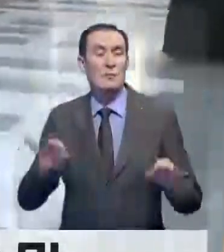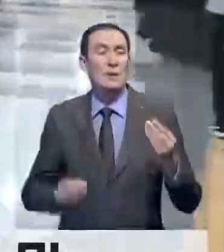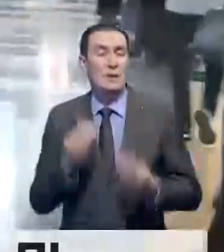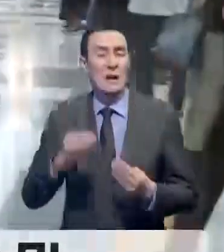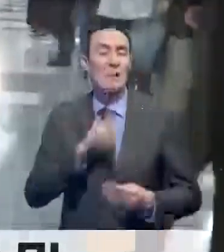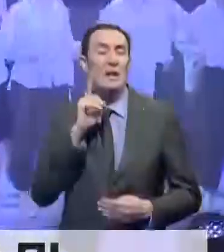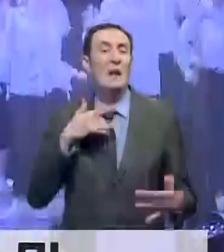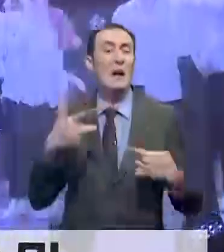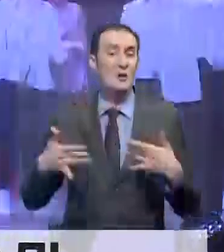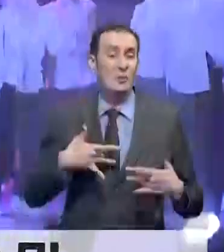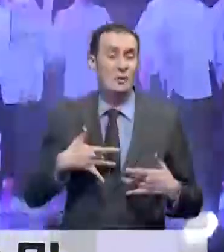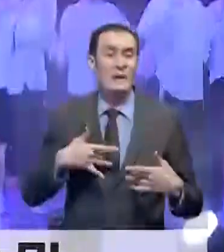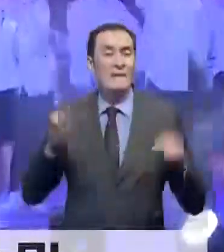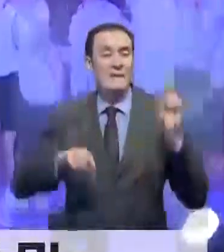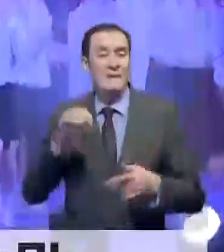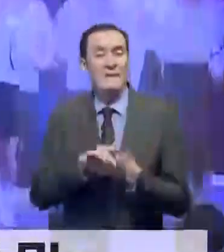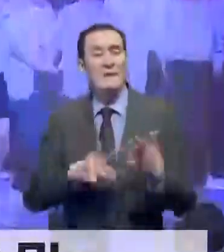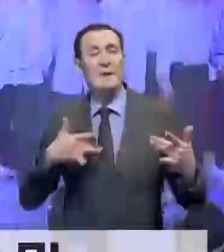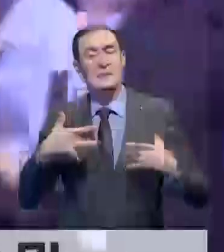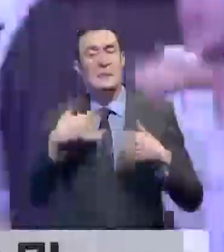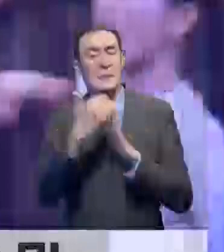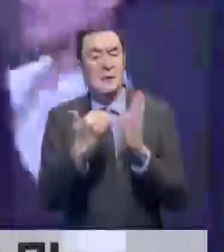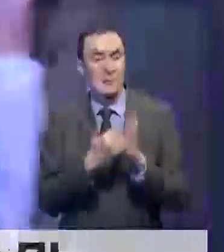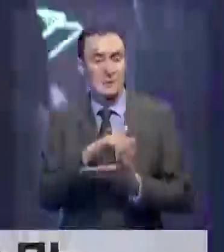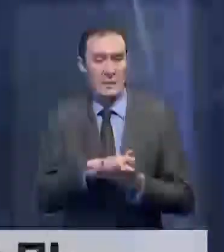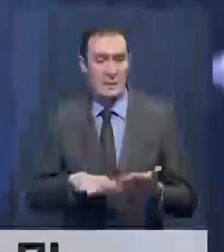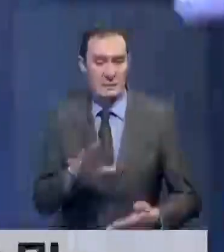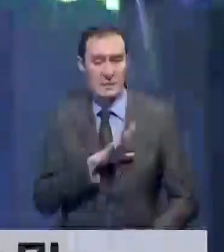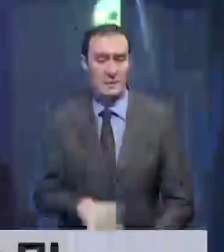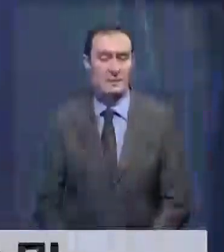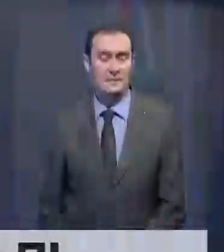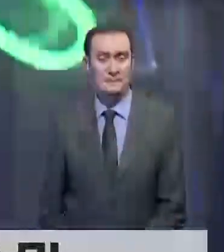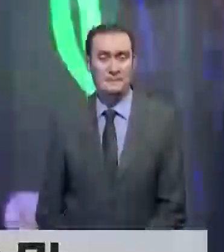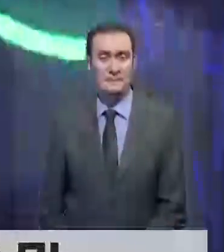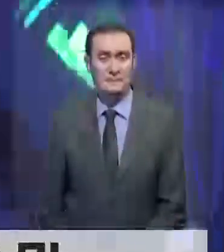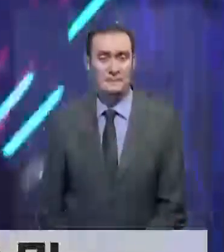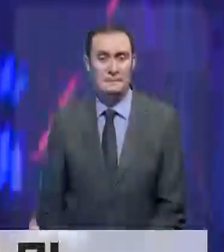игра молодых актеров. Фестиваль продолжился концертной программой.